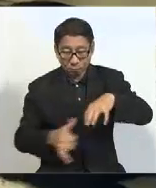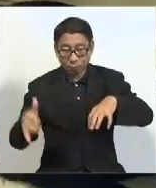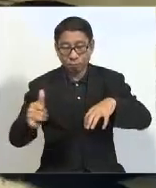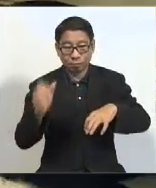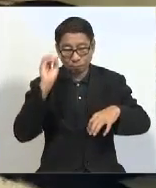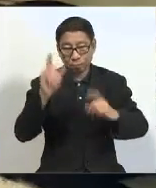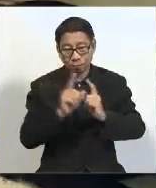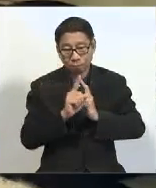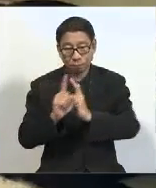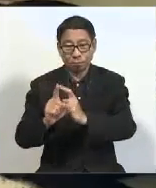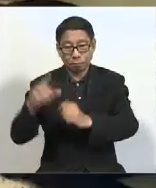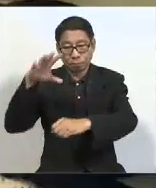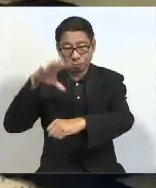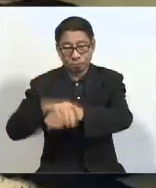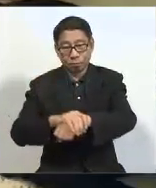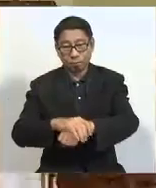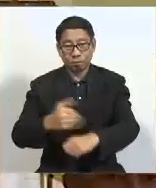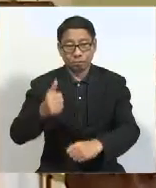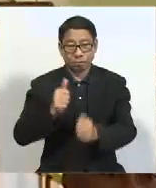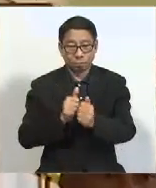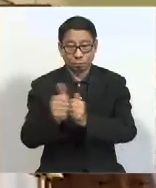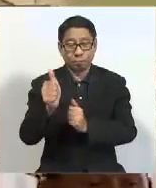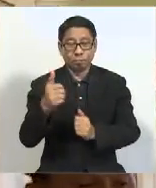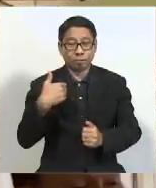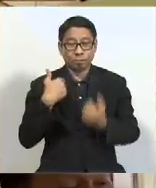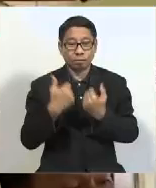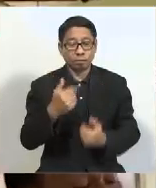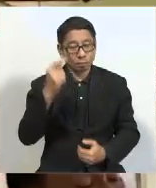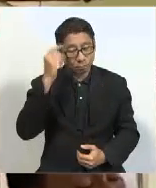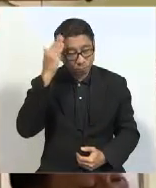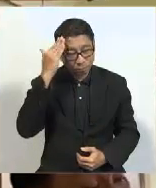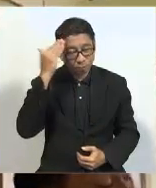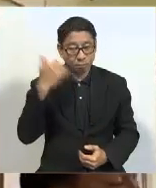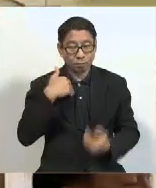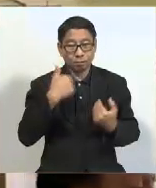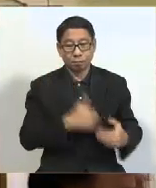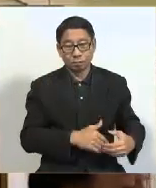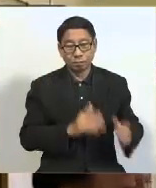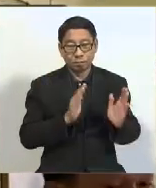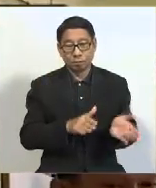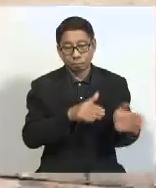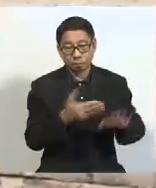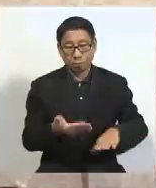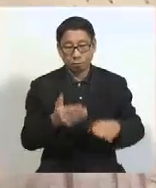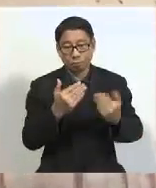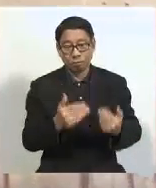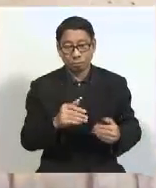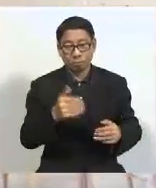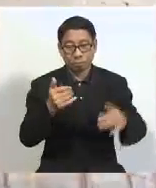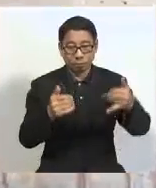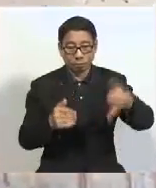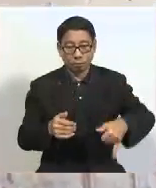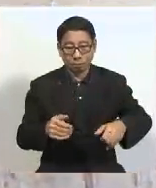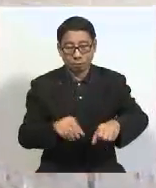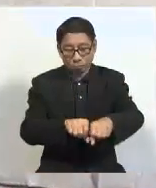ตามไปทันก็เลยจับกุมตัวไว้ทันนะคะ เบื้องต้นก็ทราบว่าขณะที่เกิดเหตุนะคะผู้เสียชีวิตเนี่ยกำลังก้มล